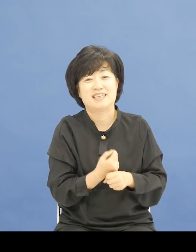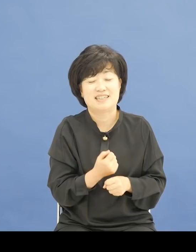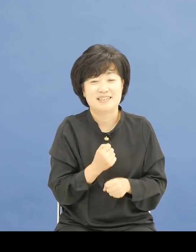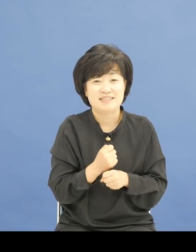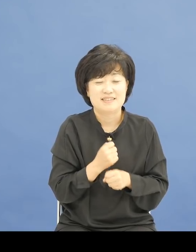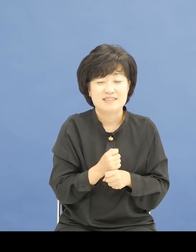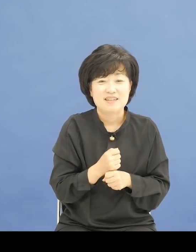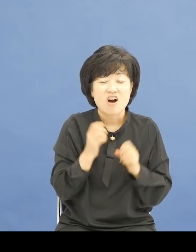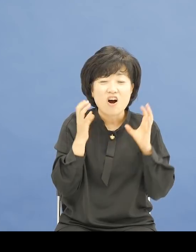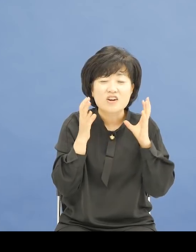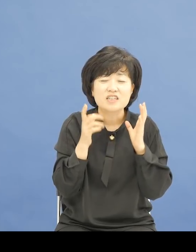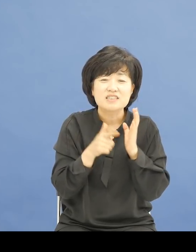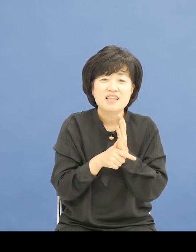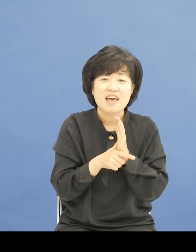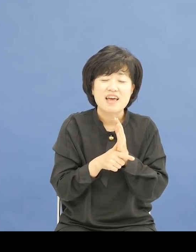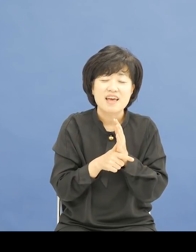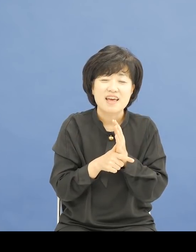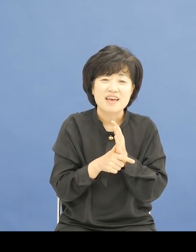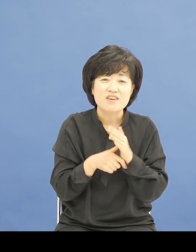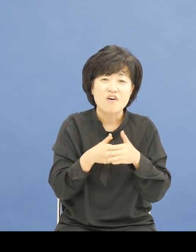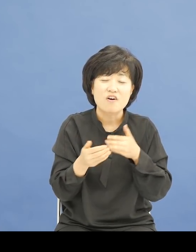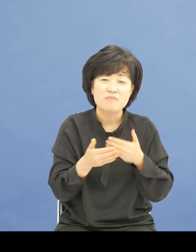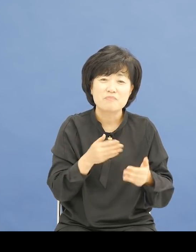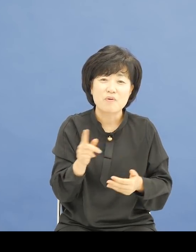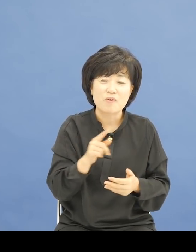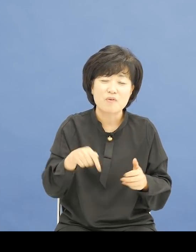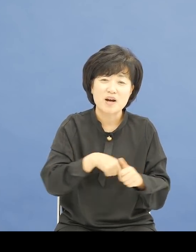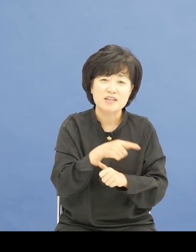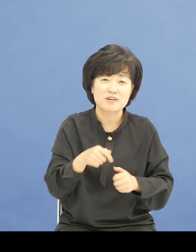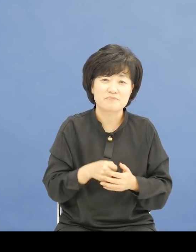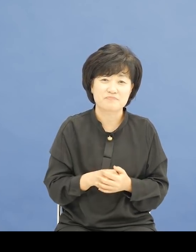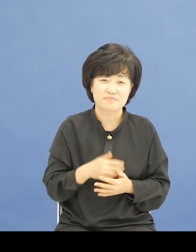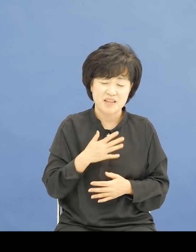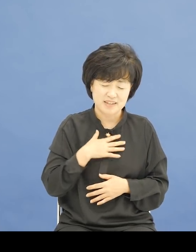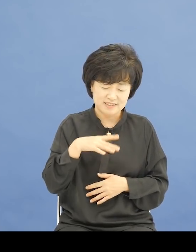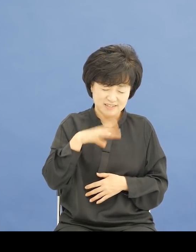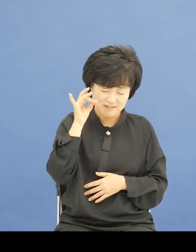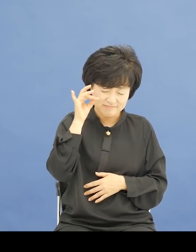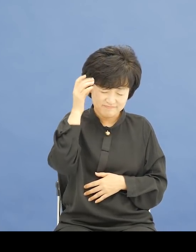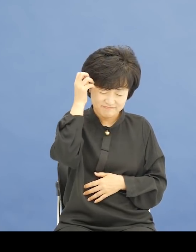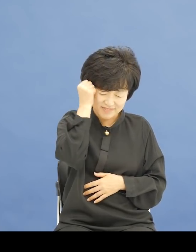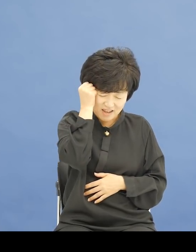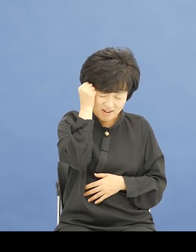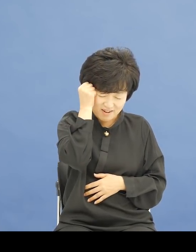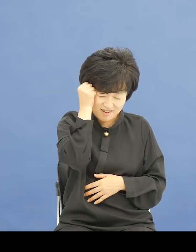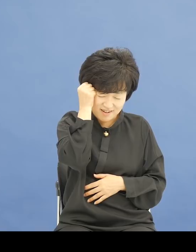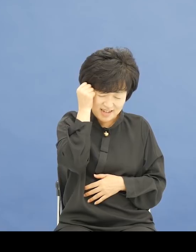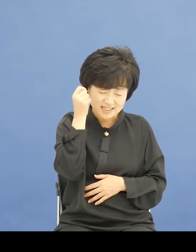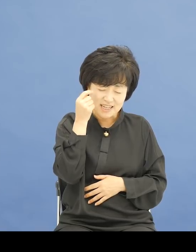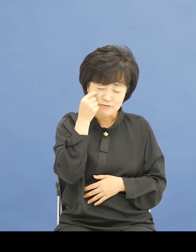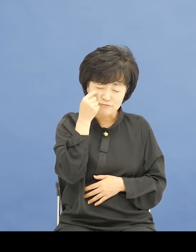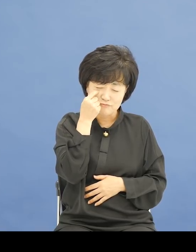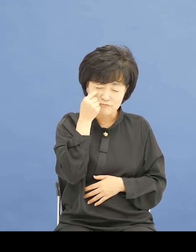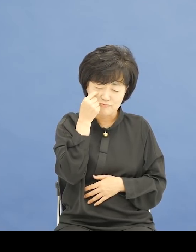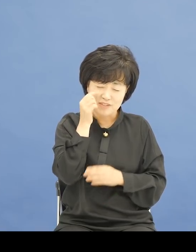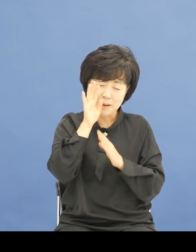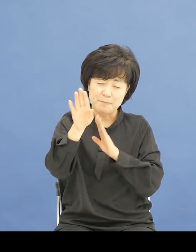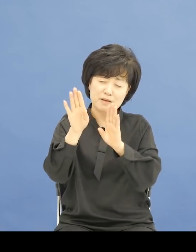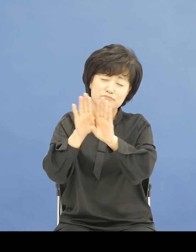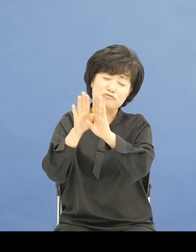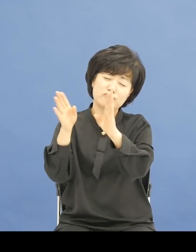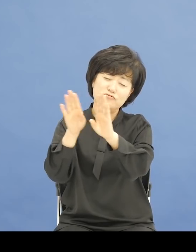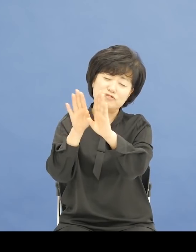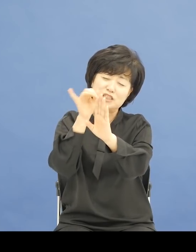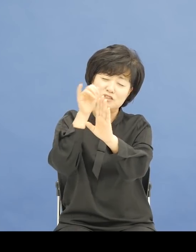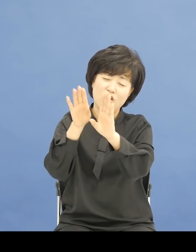우리 작가님은 어린 시절에 어떤 환경 속에서 자라셨을까요? 네, 제가 최초로 기억이 나는 어린 시절에 제 눈앞에는 문이